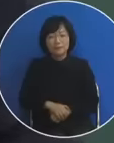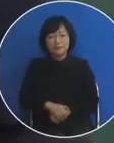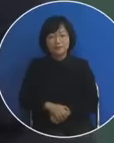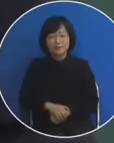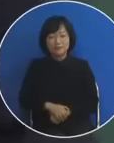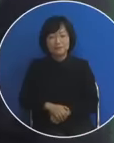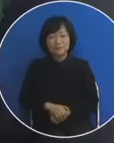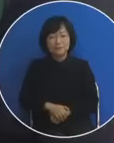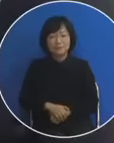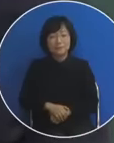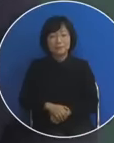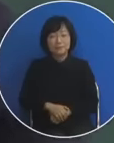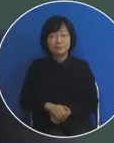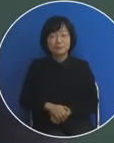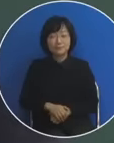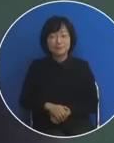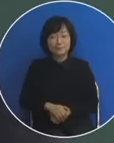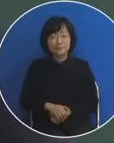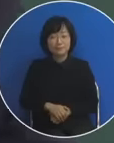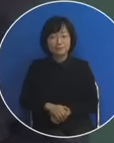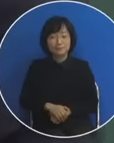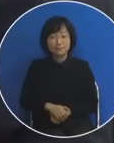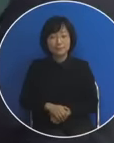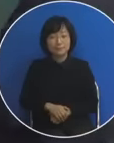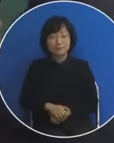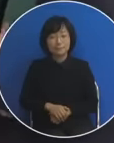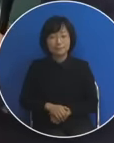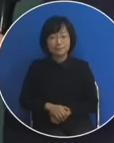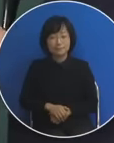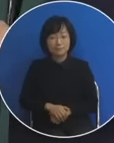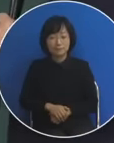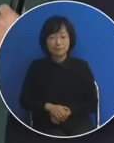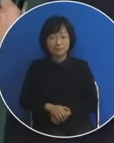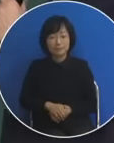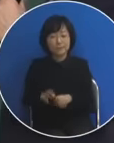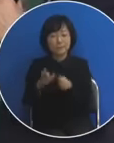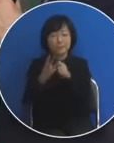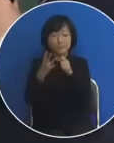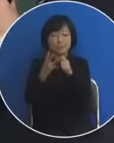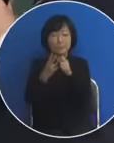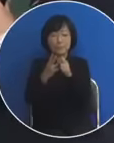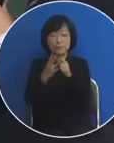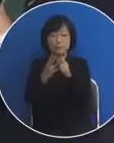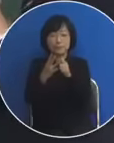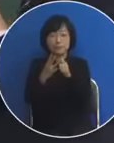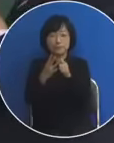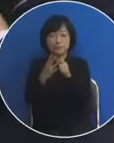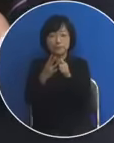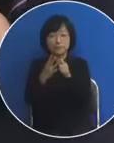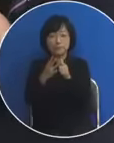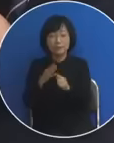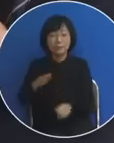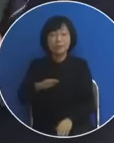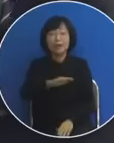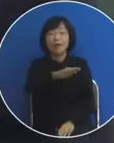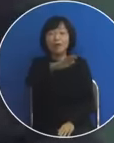이제는 그야말로 한마디로 말해보면. And now, truly, simply put. 여러분 가는